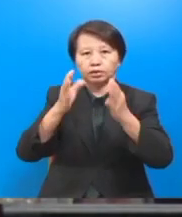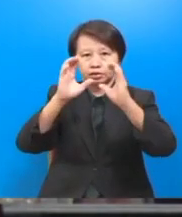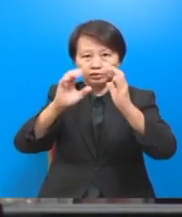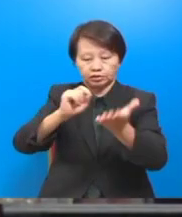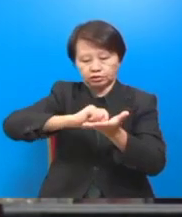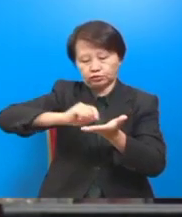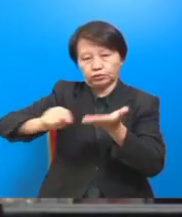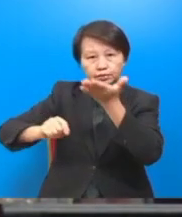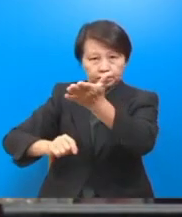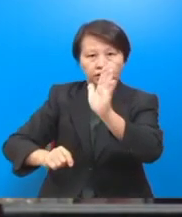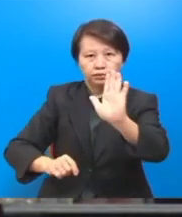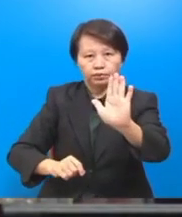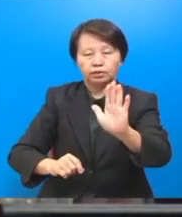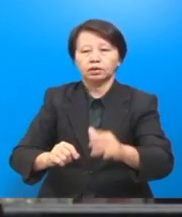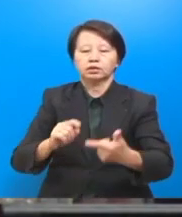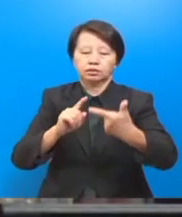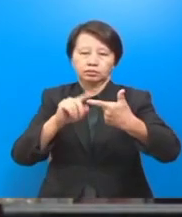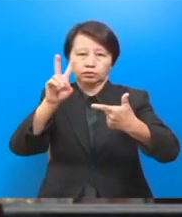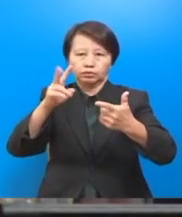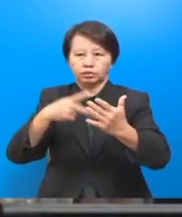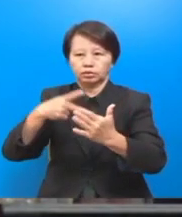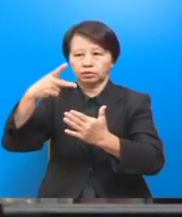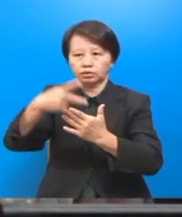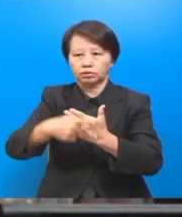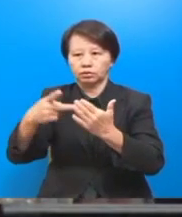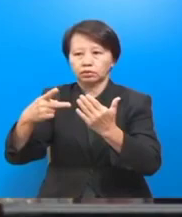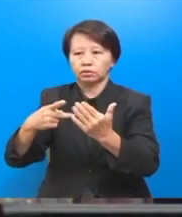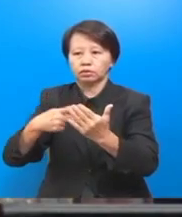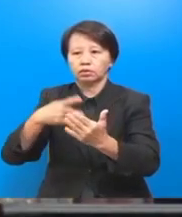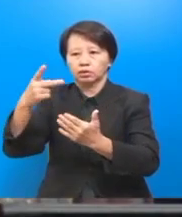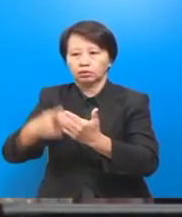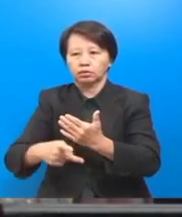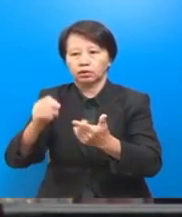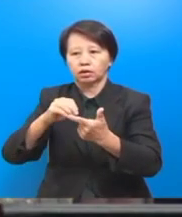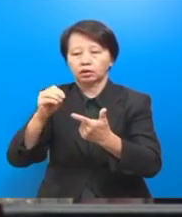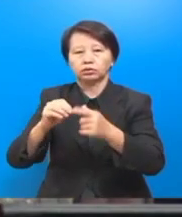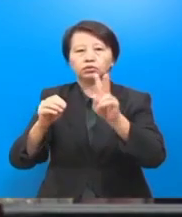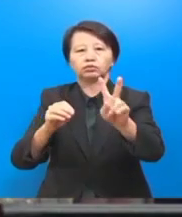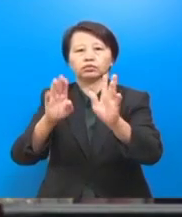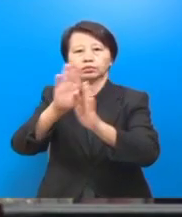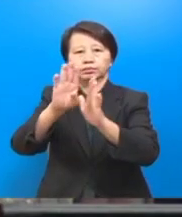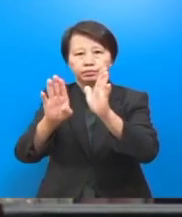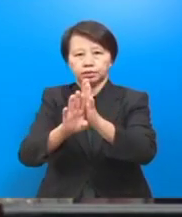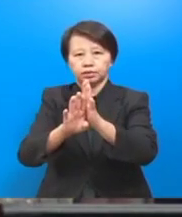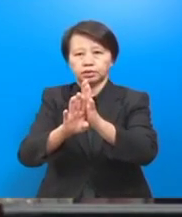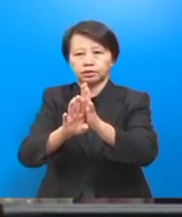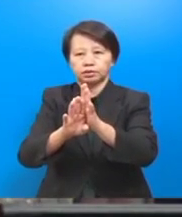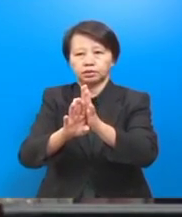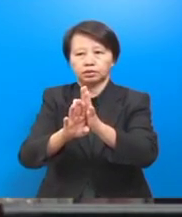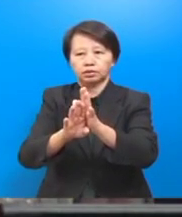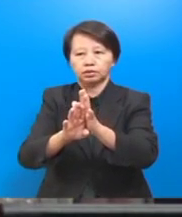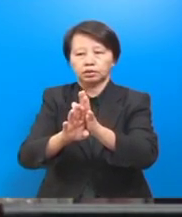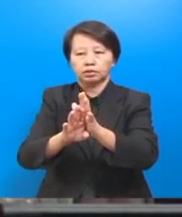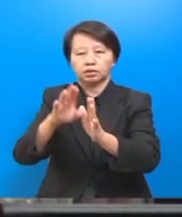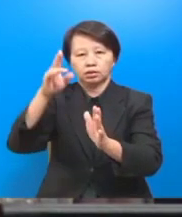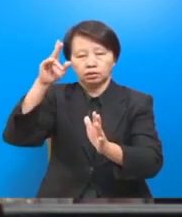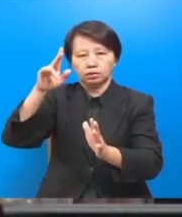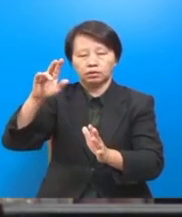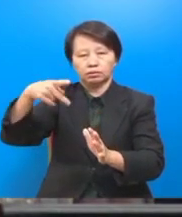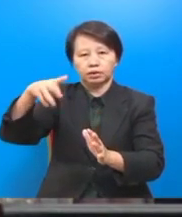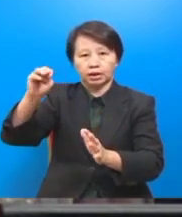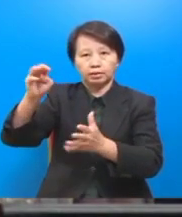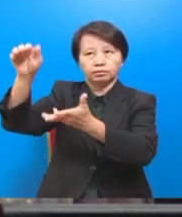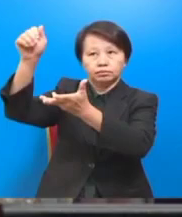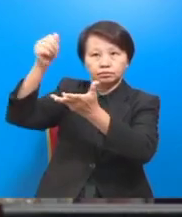tertulis hai yang kedua mengenai program-program nadia cepet2 billion ya disalurkan oleh ayam orang peneliti melalui